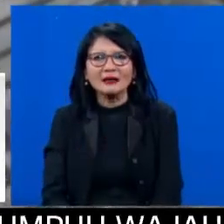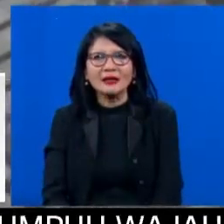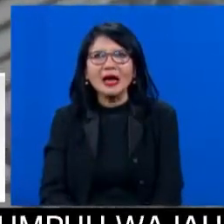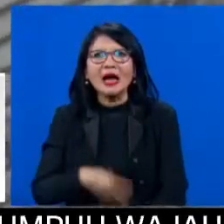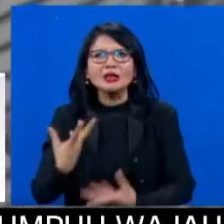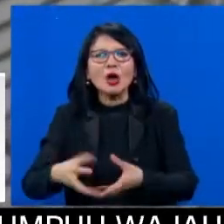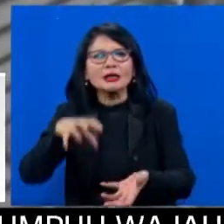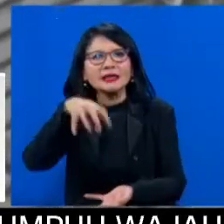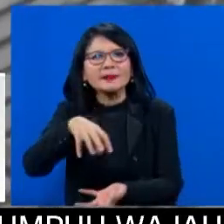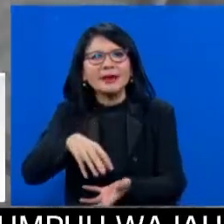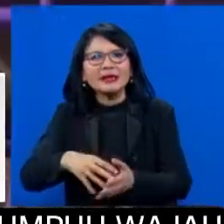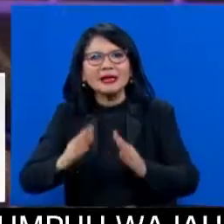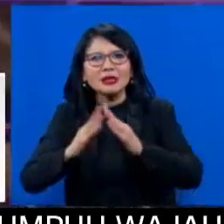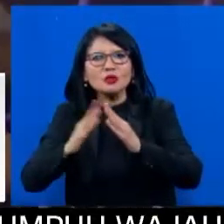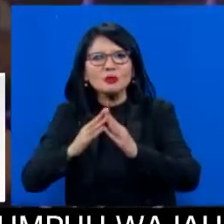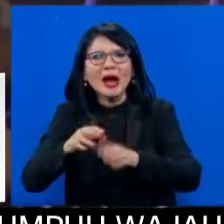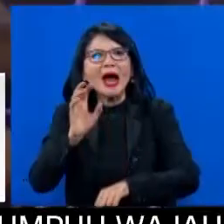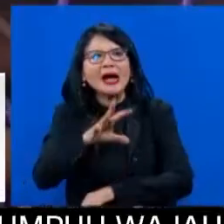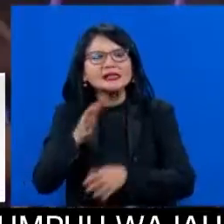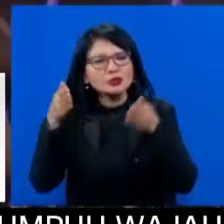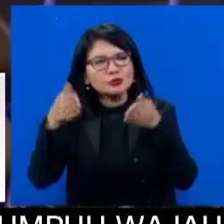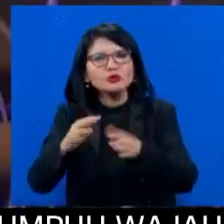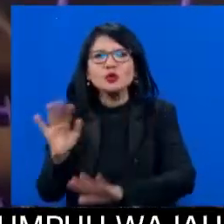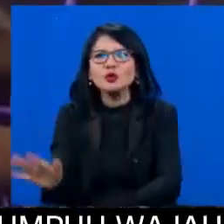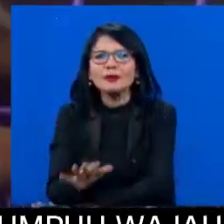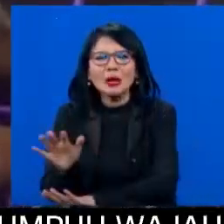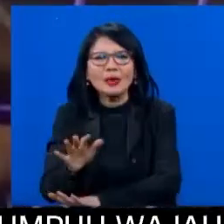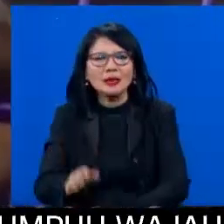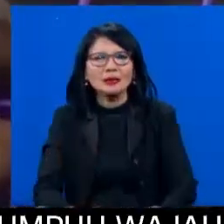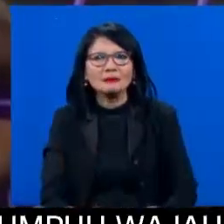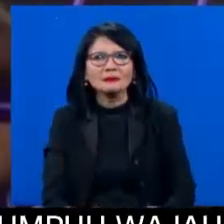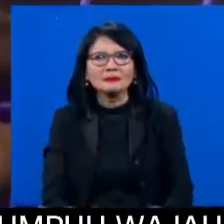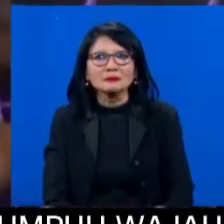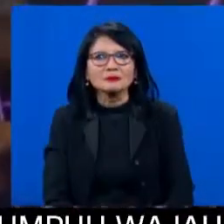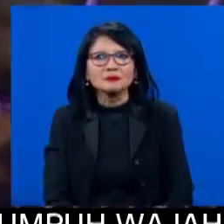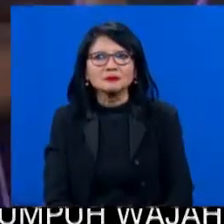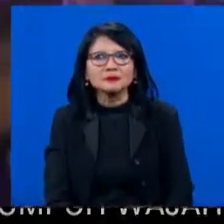ditempatkan di shelter khusus anjing. Tim Liputan CNN Indonesia.